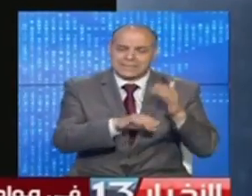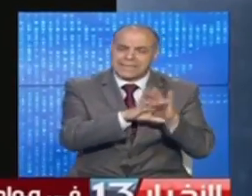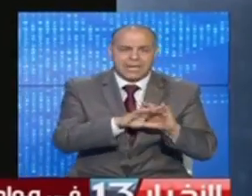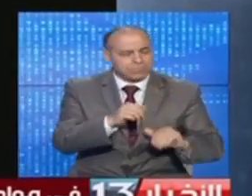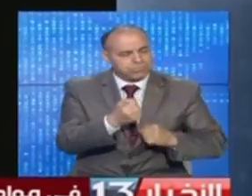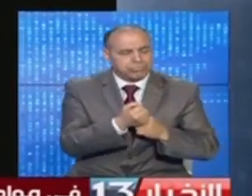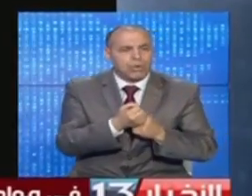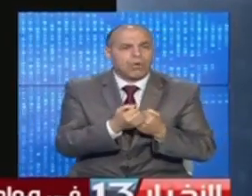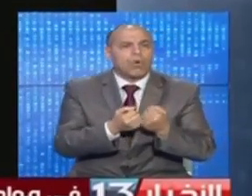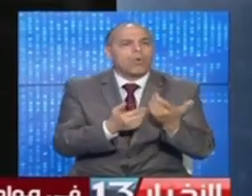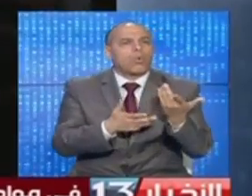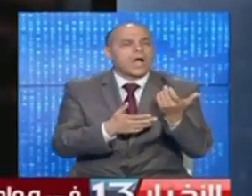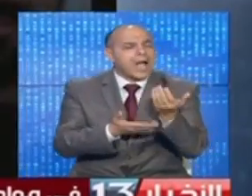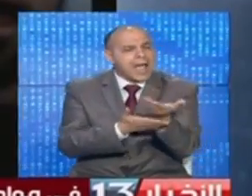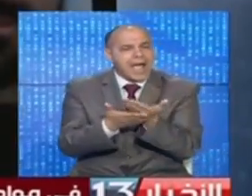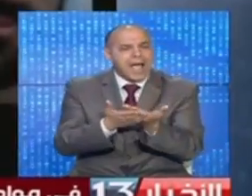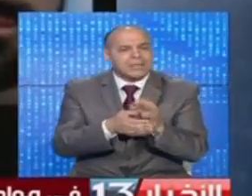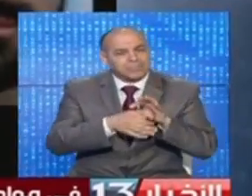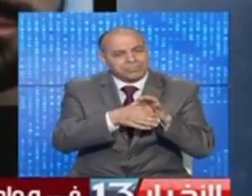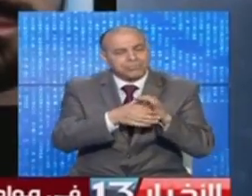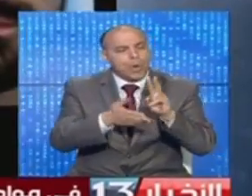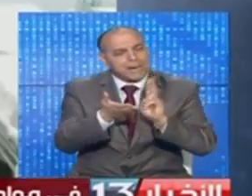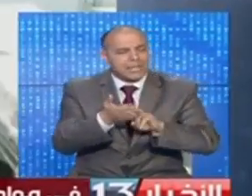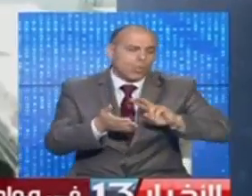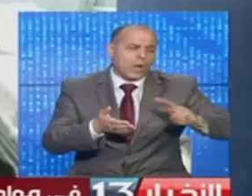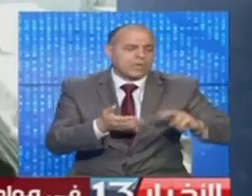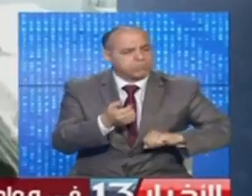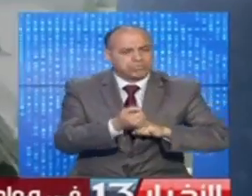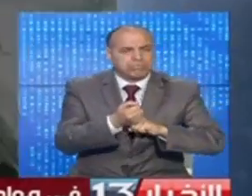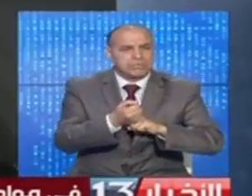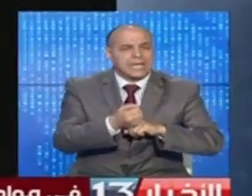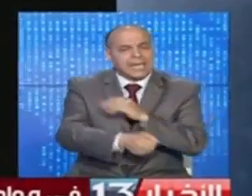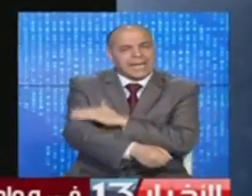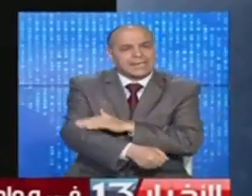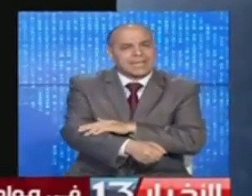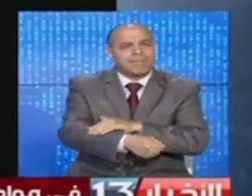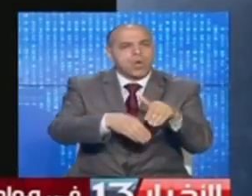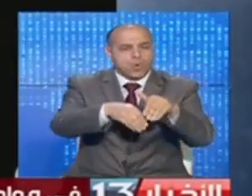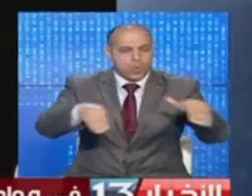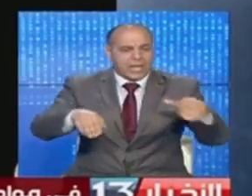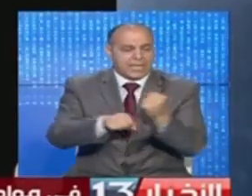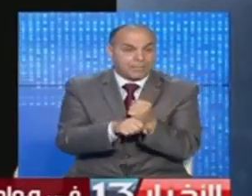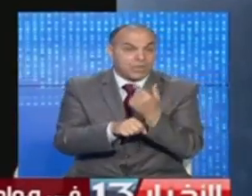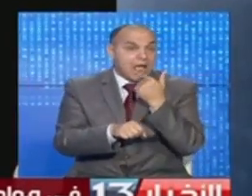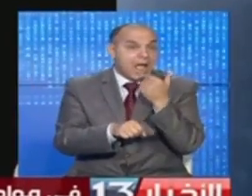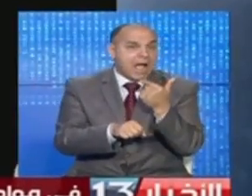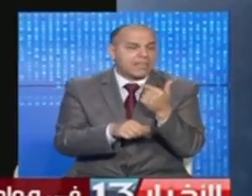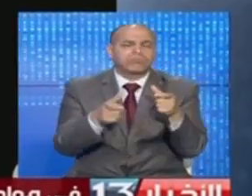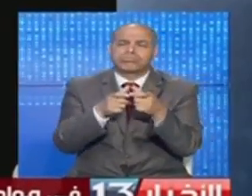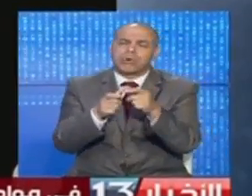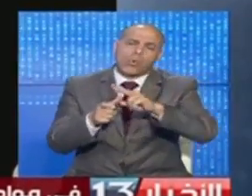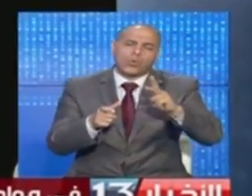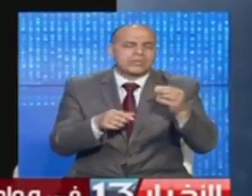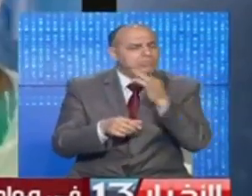الصحية والبقالة وخدمات التوصيل والبريد وغيرها من العاملين في الصفوف الأمامية وكل المؤسسات